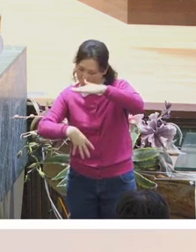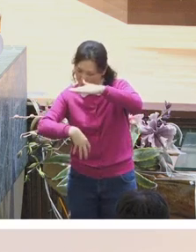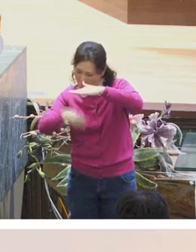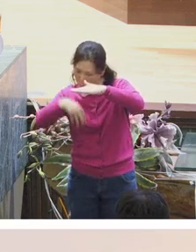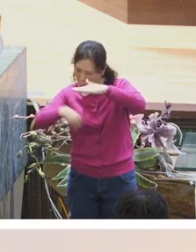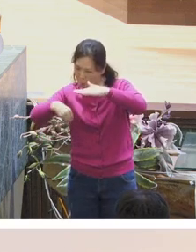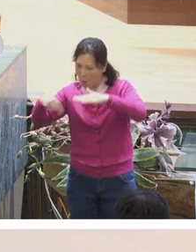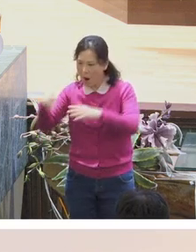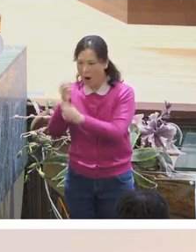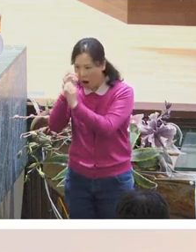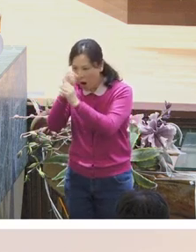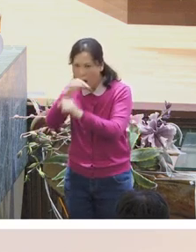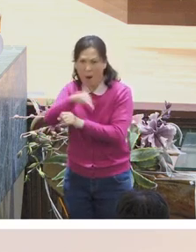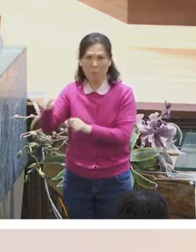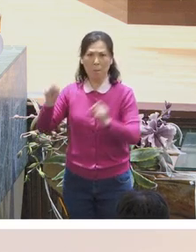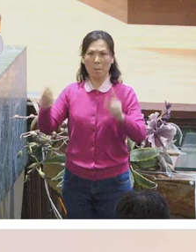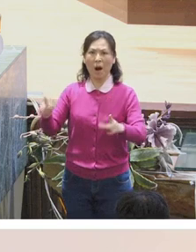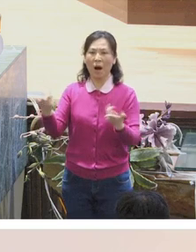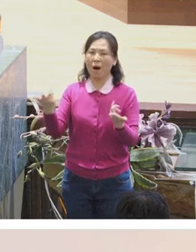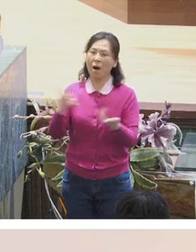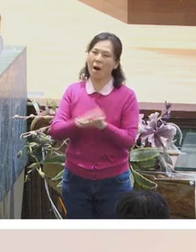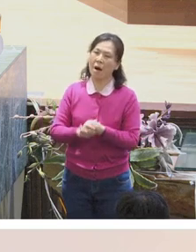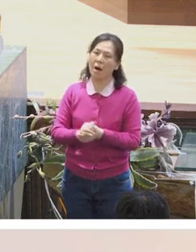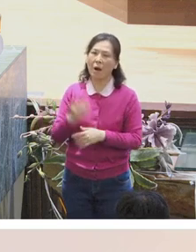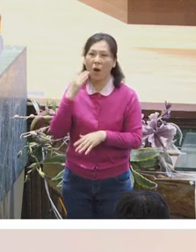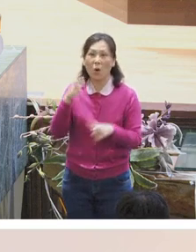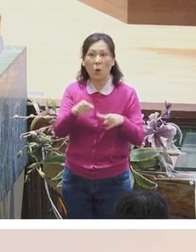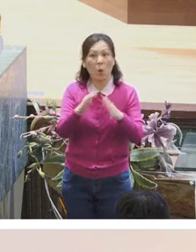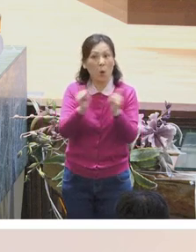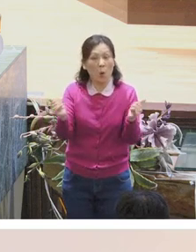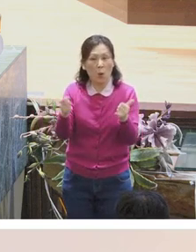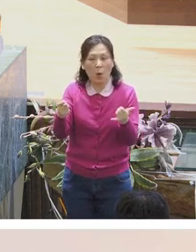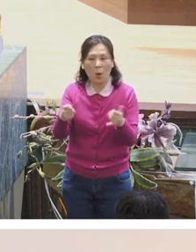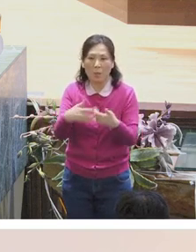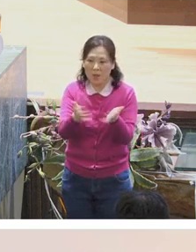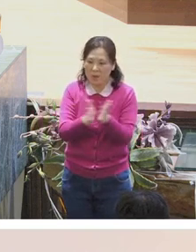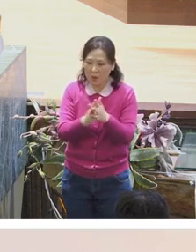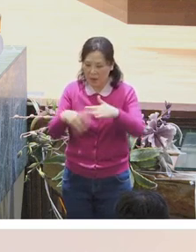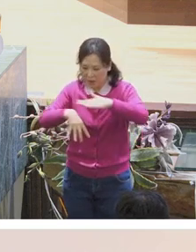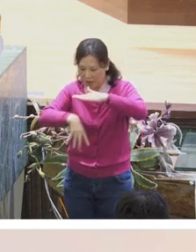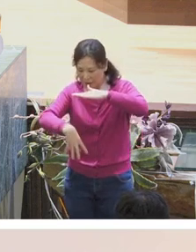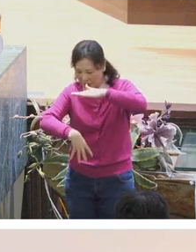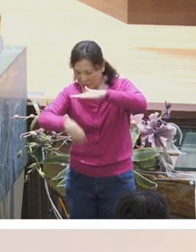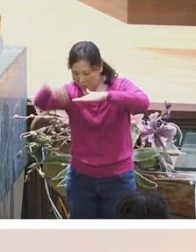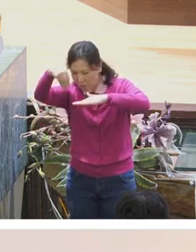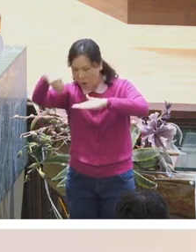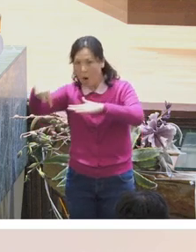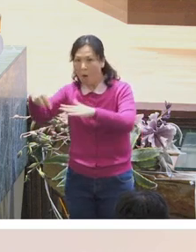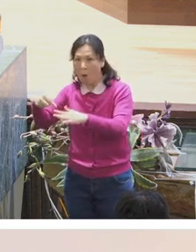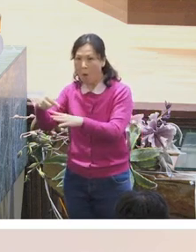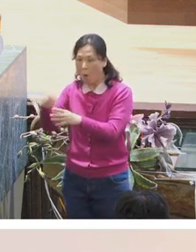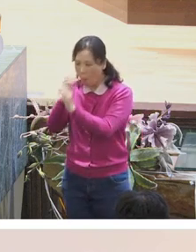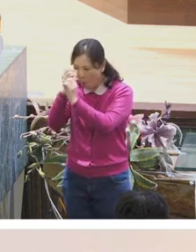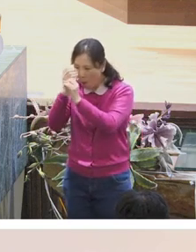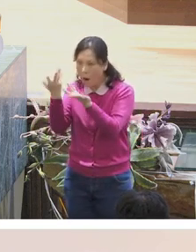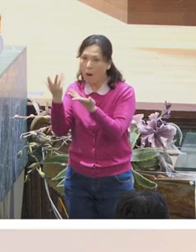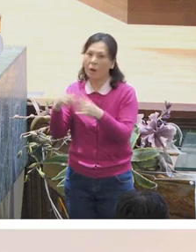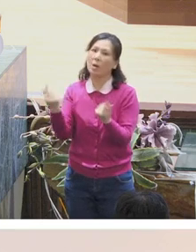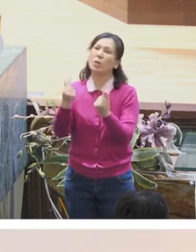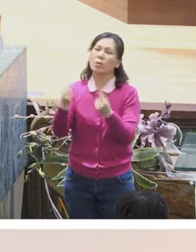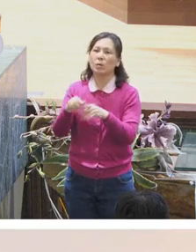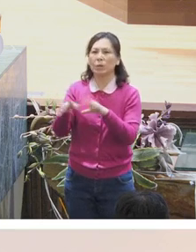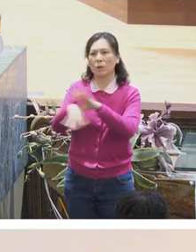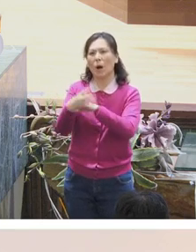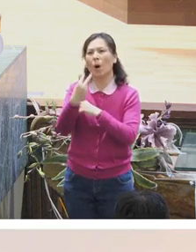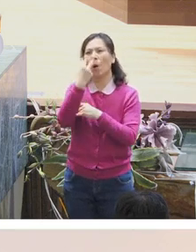公民团体去检查上面的土壤，好，比如说公民科学这样子的东西，好，就是像空污也有